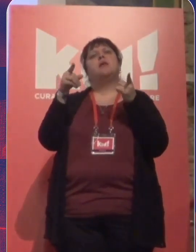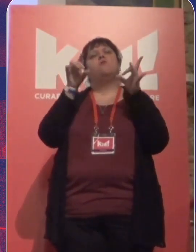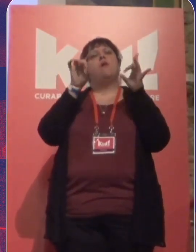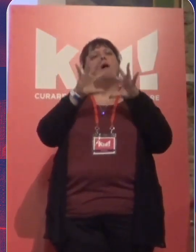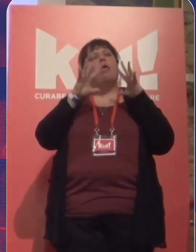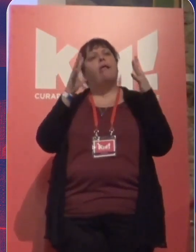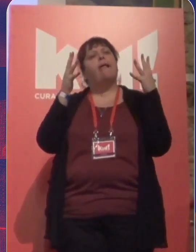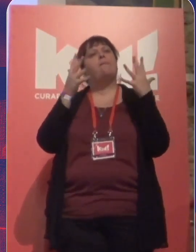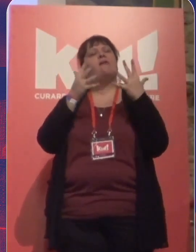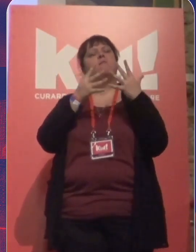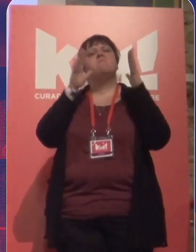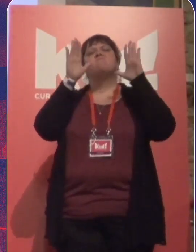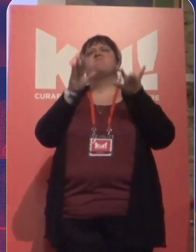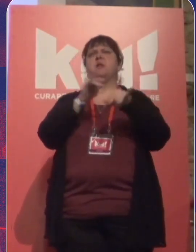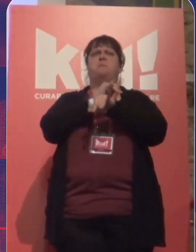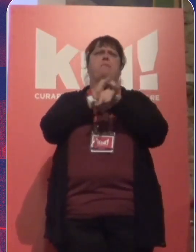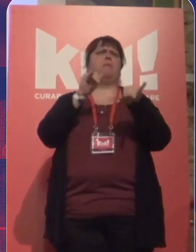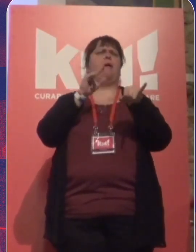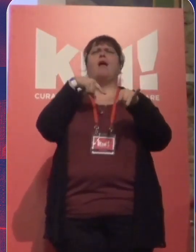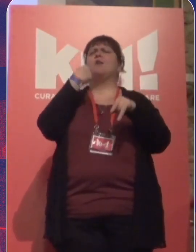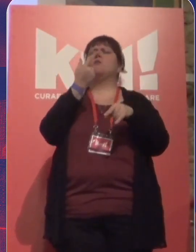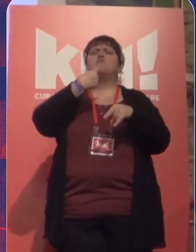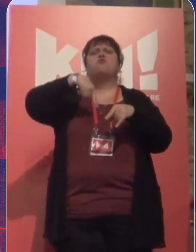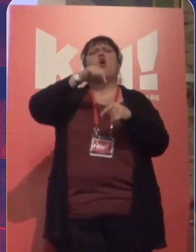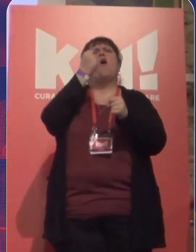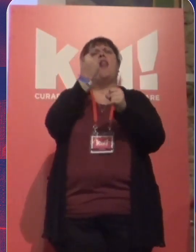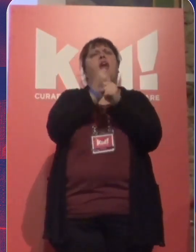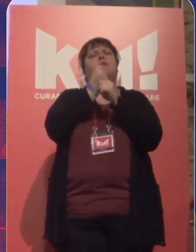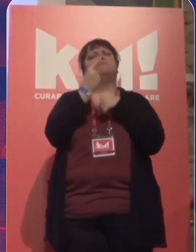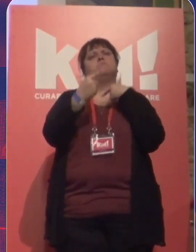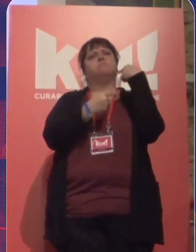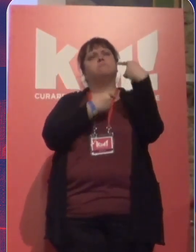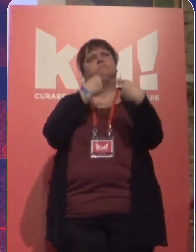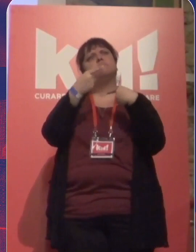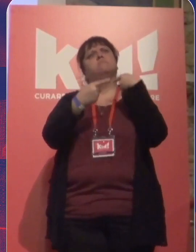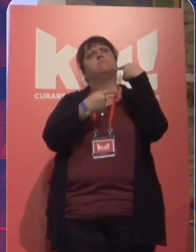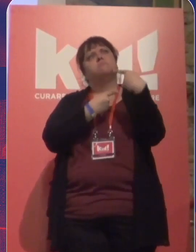lavorare siamo stati appunto seri